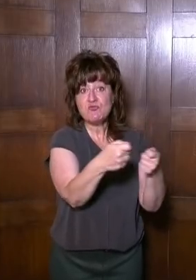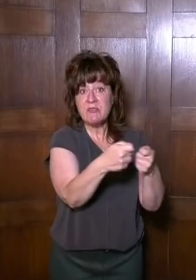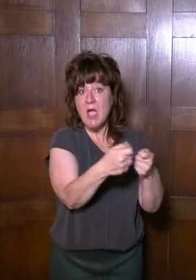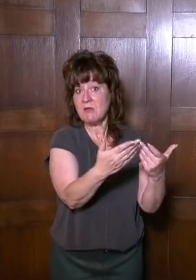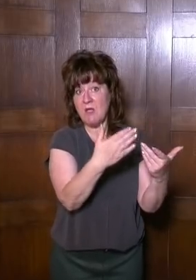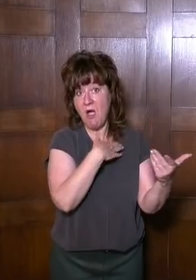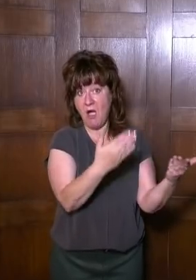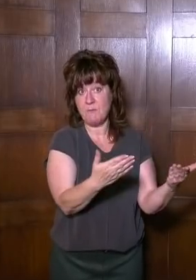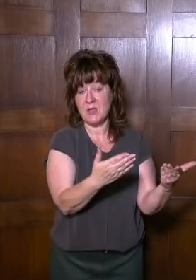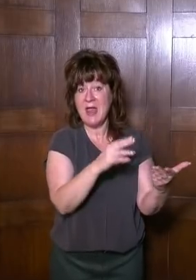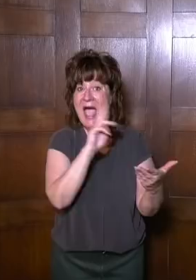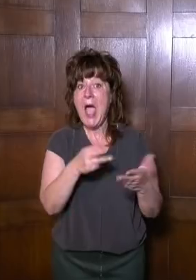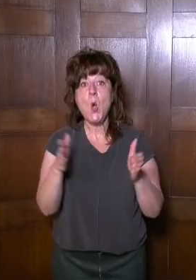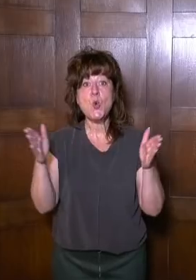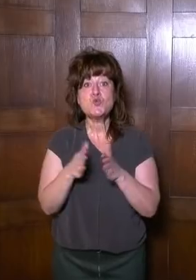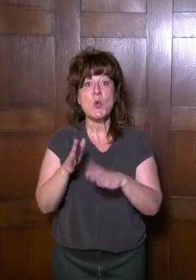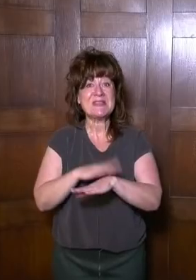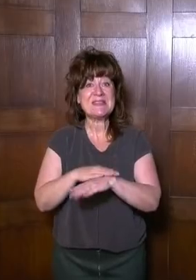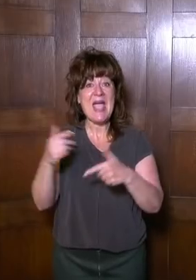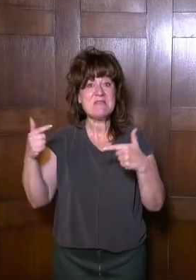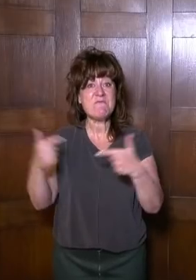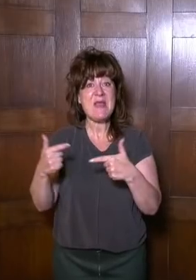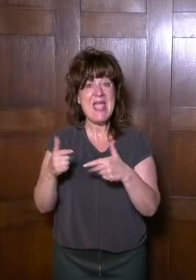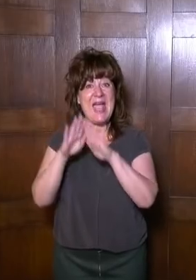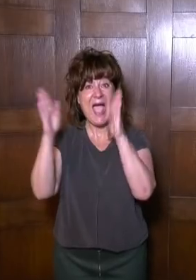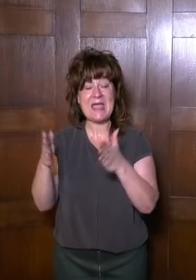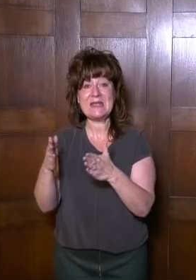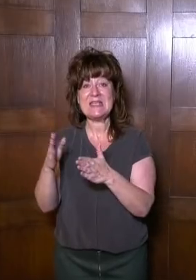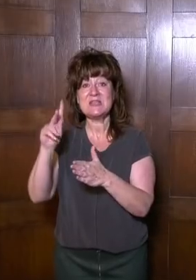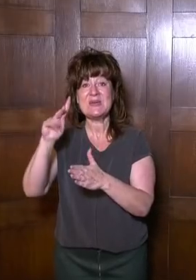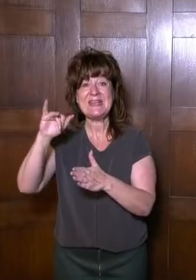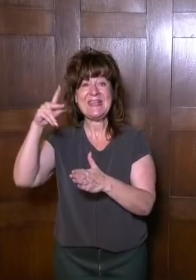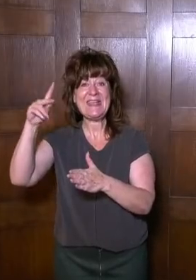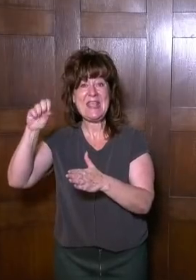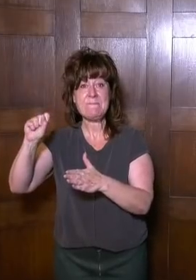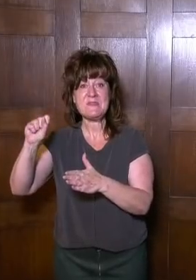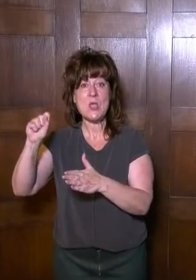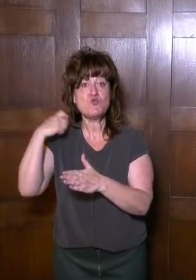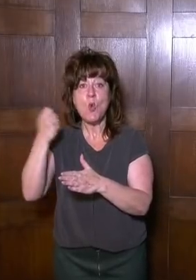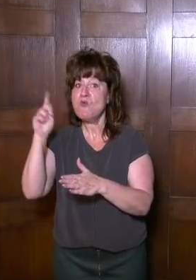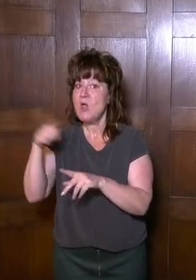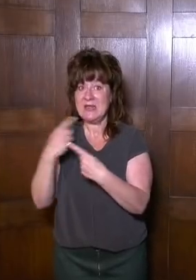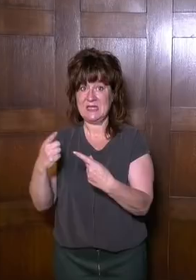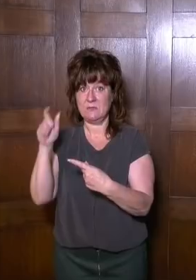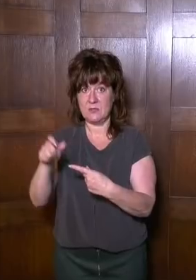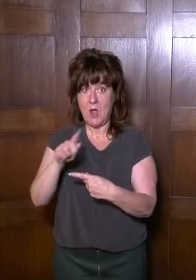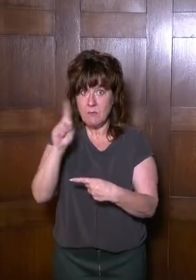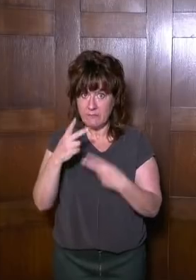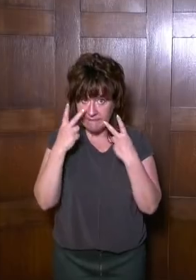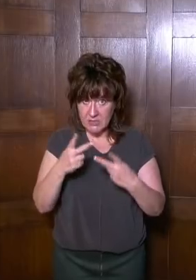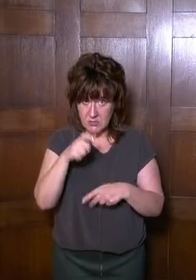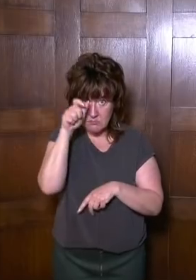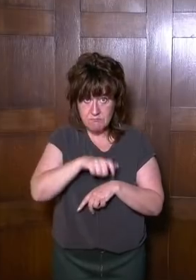noch eine Kurzzeitpflegeeinrichtung in Kipsdorf im Nachbarort dranhängen. Dort möchte also auch nichts passieren. Und vor allem dem Personal möchte nichts